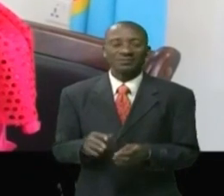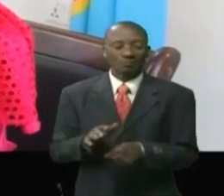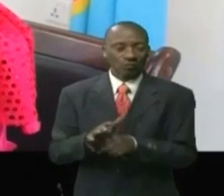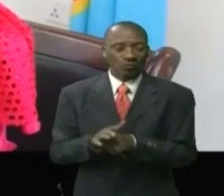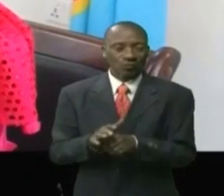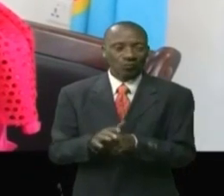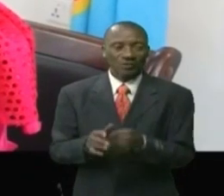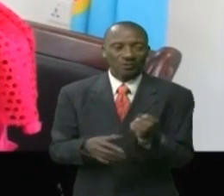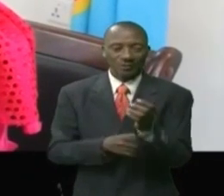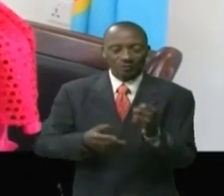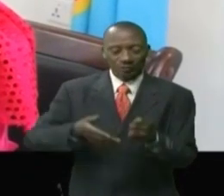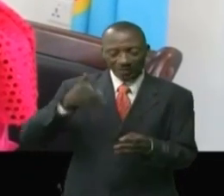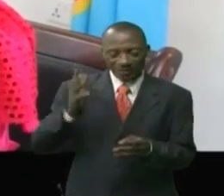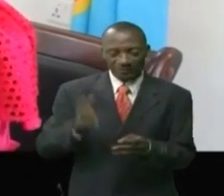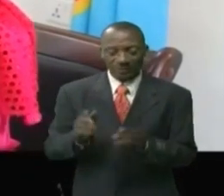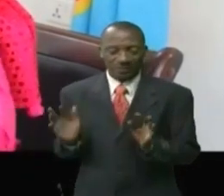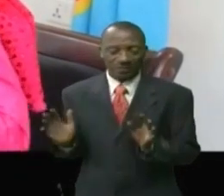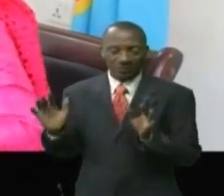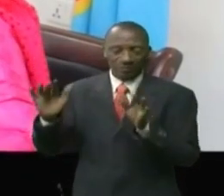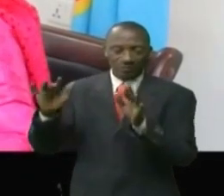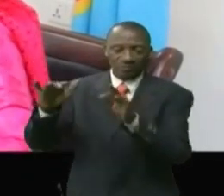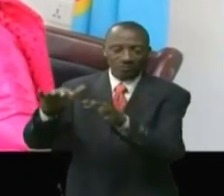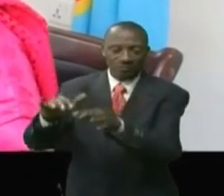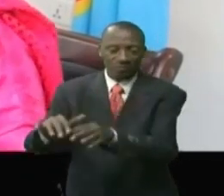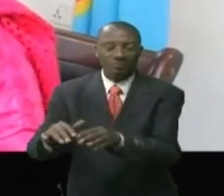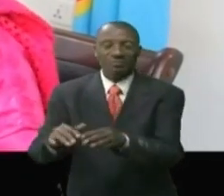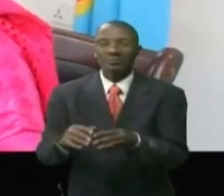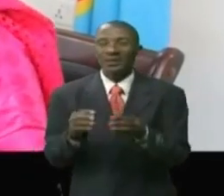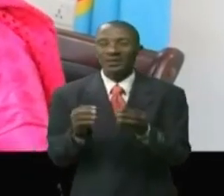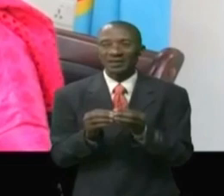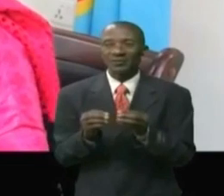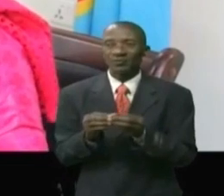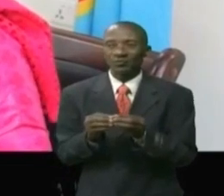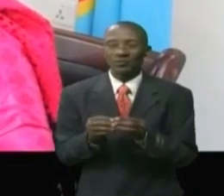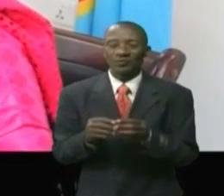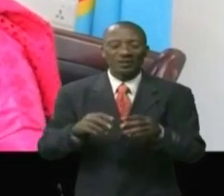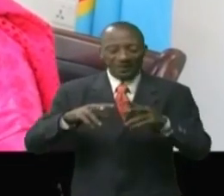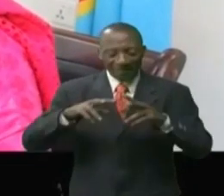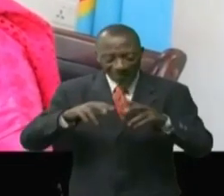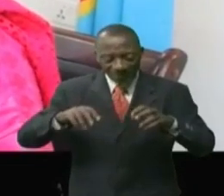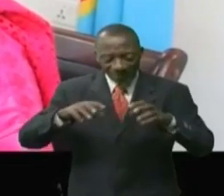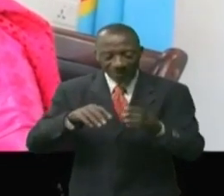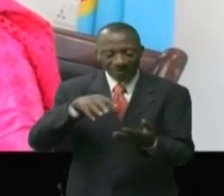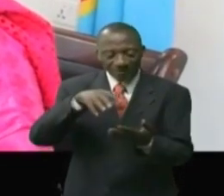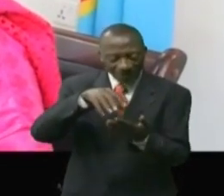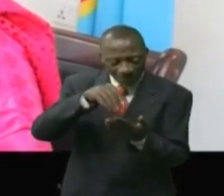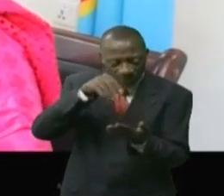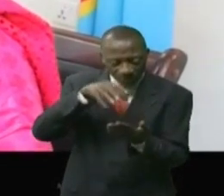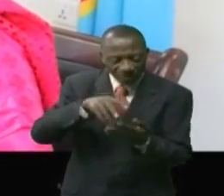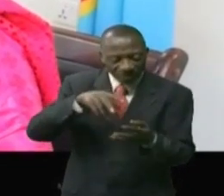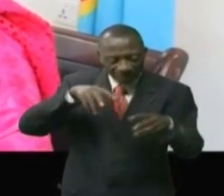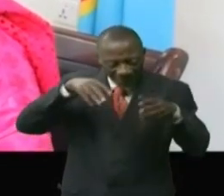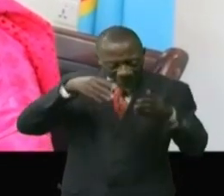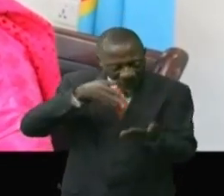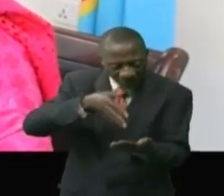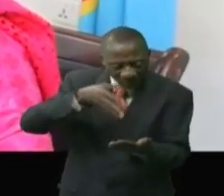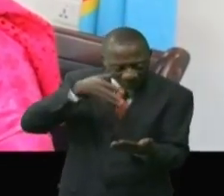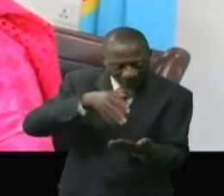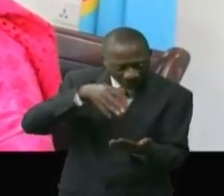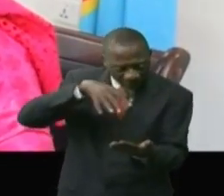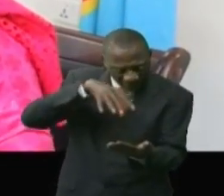des conditions particulières s'il est pratiquer médicalement en vue de protéger les droits